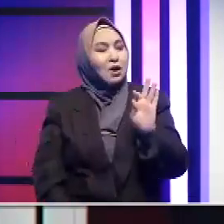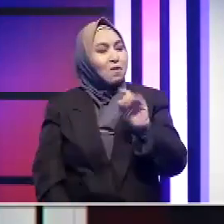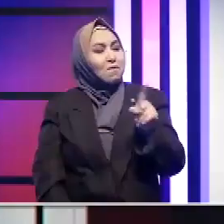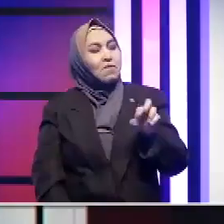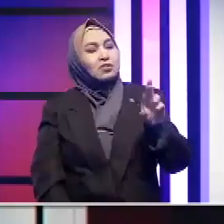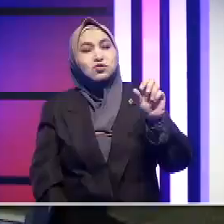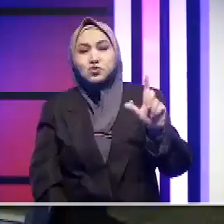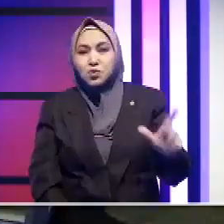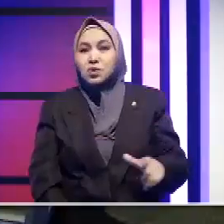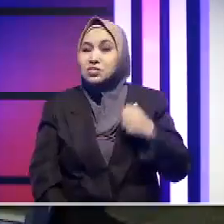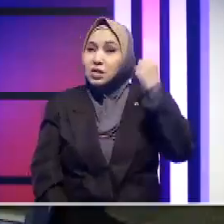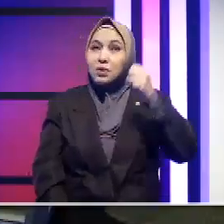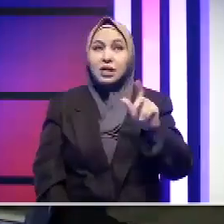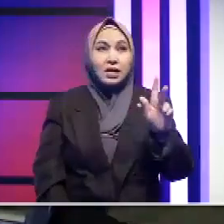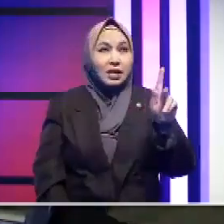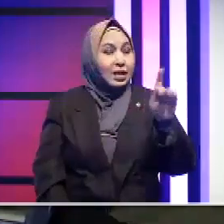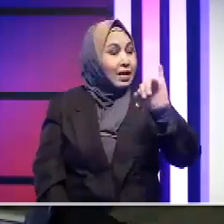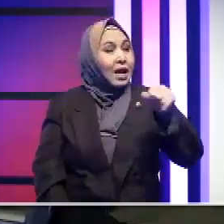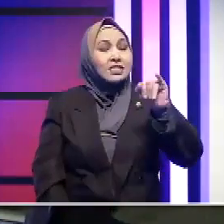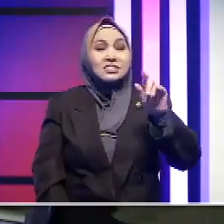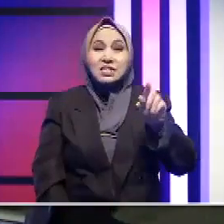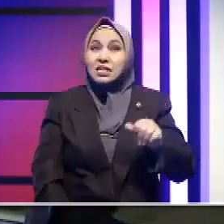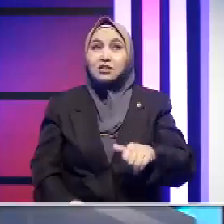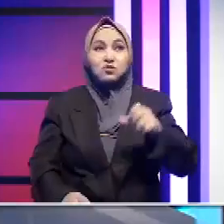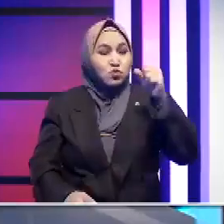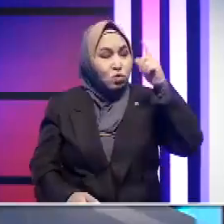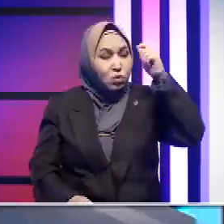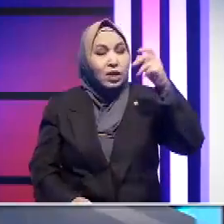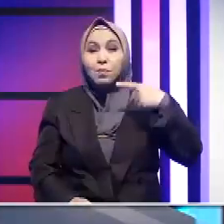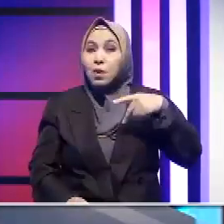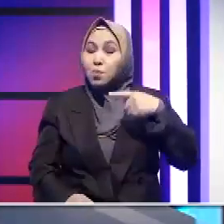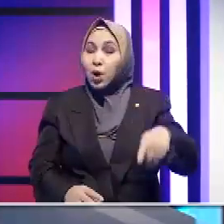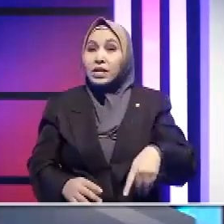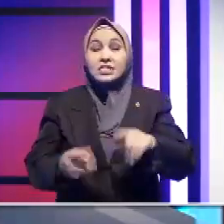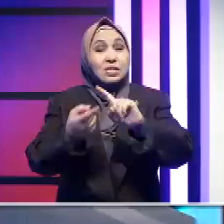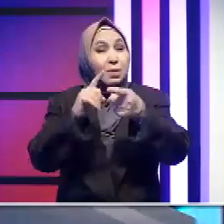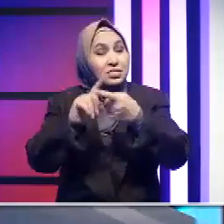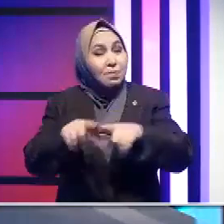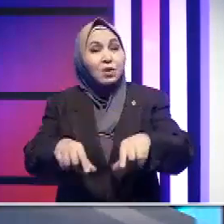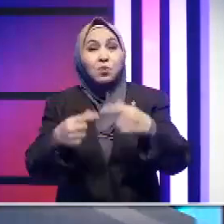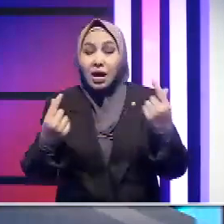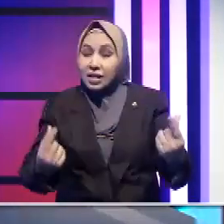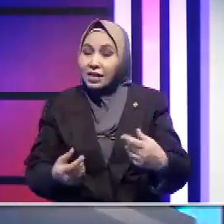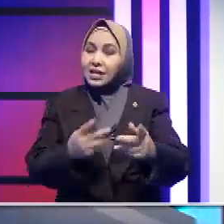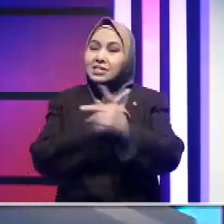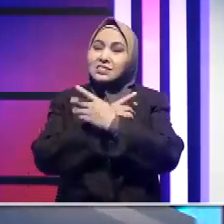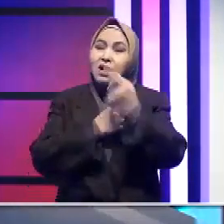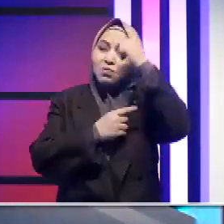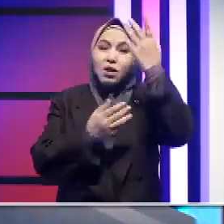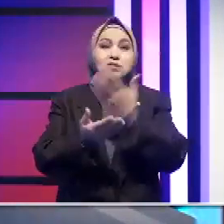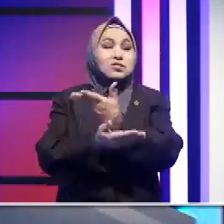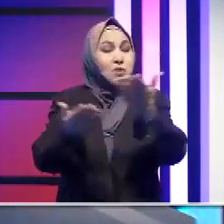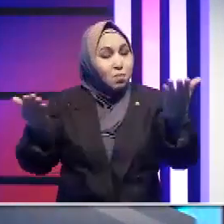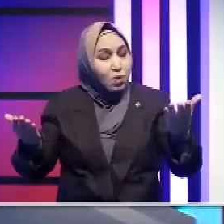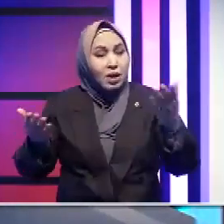hai hai sudah rejeki ji-suk n pompa sabar-sabar Quran ibu ayah dikasih Allah subhanahuwata'ala sekalian kita